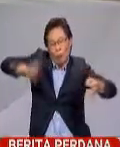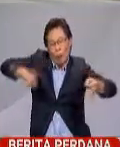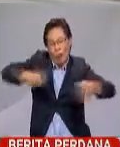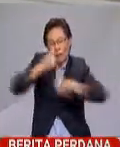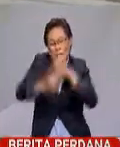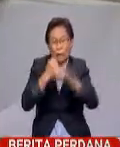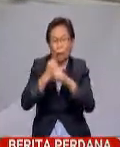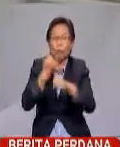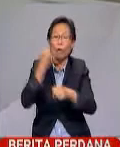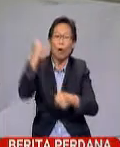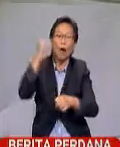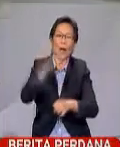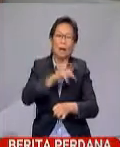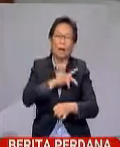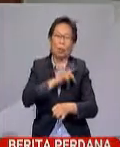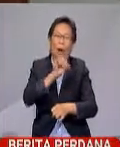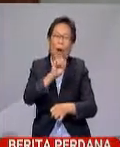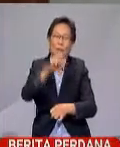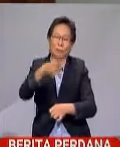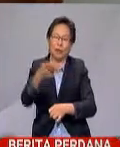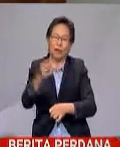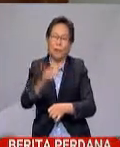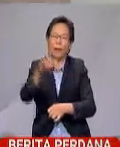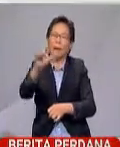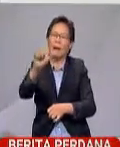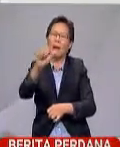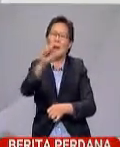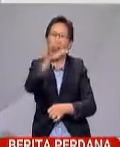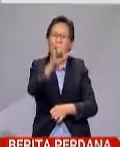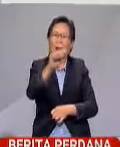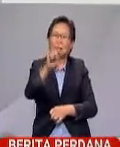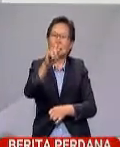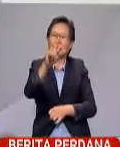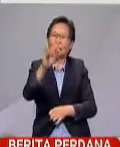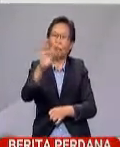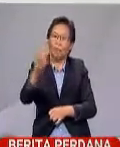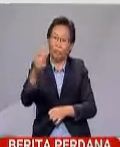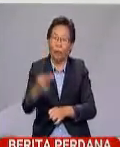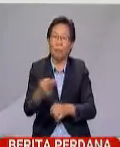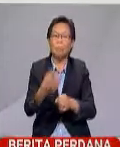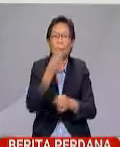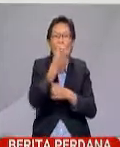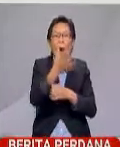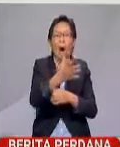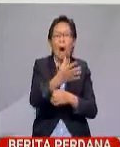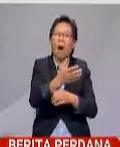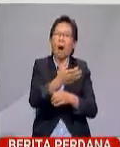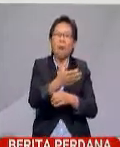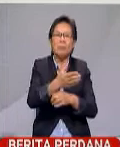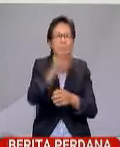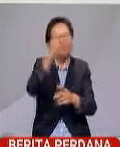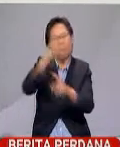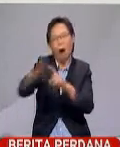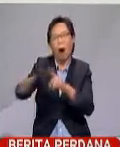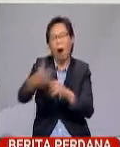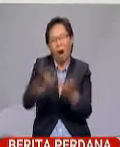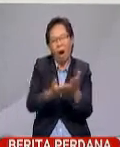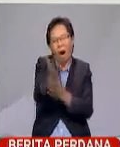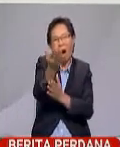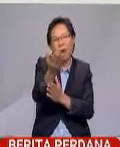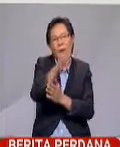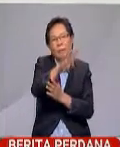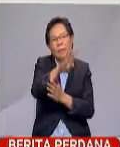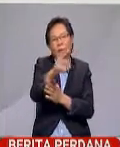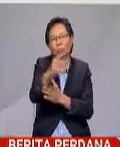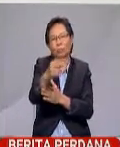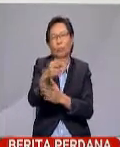Tahun lepas, Ketua Pesuruhjaya SPRM, Latifah Koya memaklumkan permohonan pelucutan hak telah difailkan terhadap 41